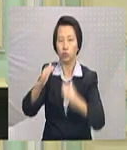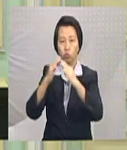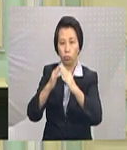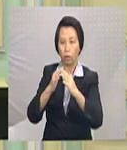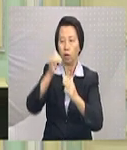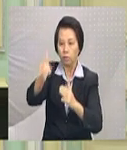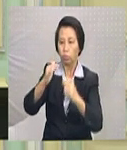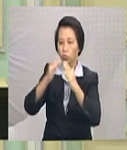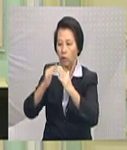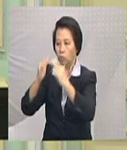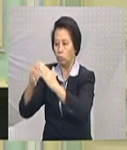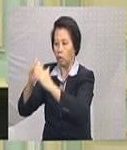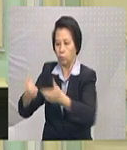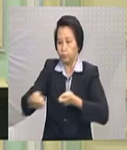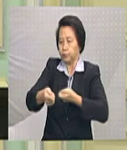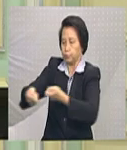ke rumah.